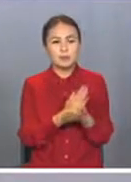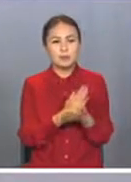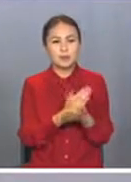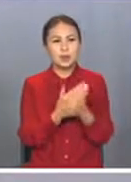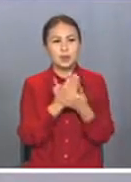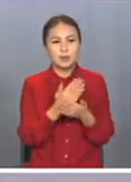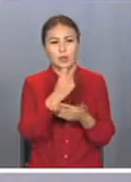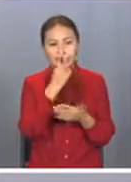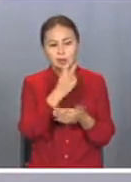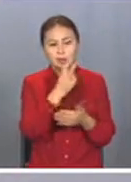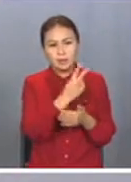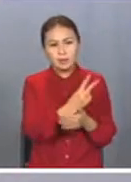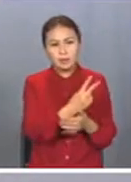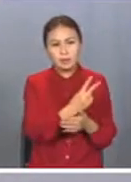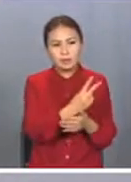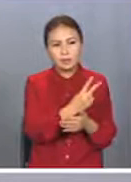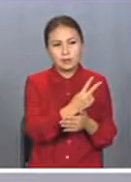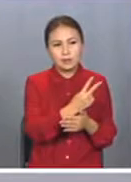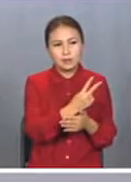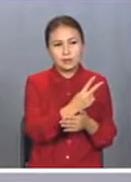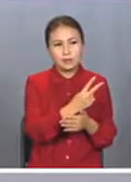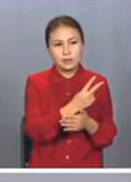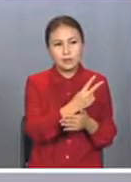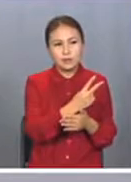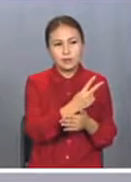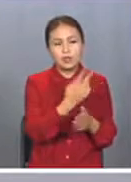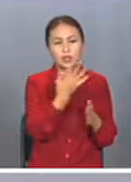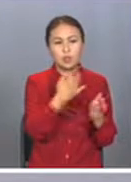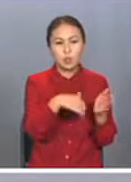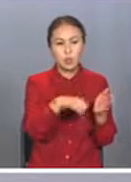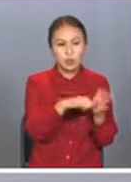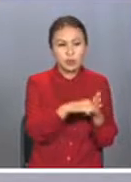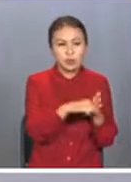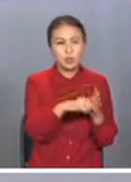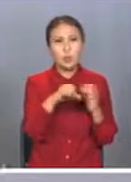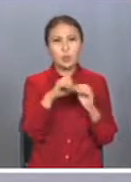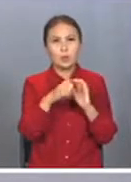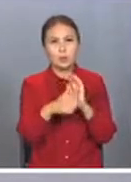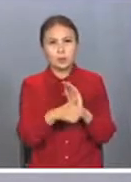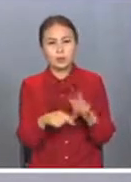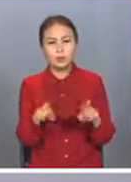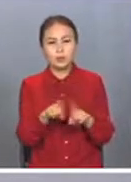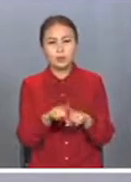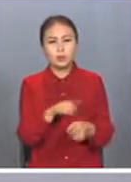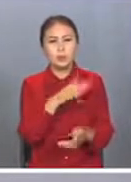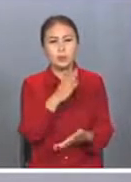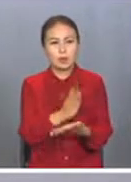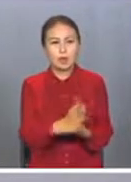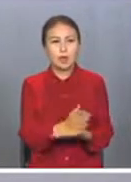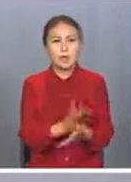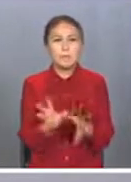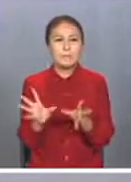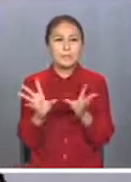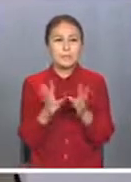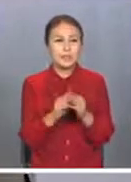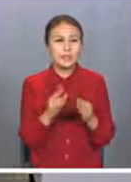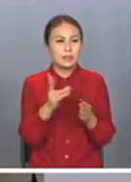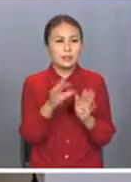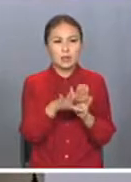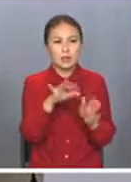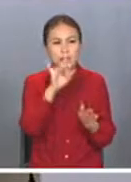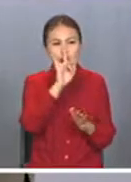қараңыздар. 2 56-да да, 16-да да кездеседі. Яғни бірдейлерді алмаймыз. Сонда